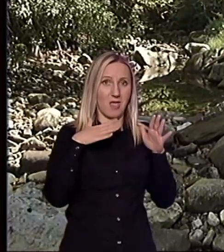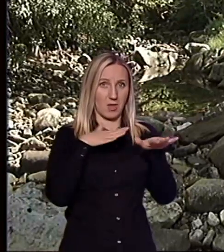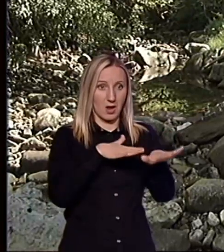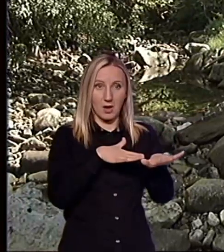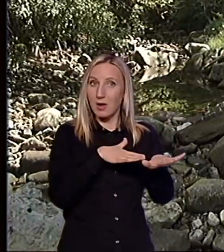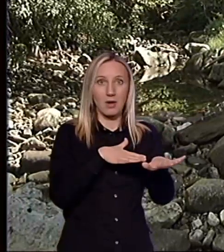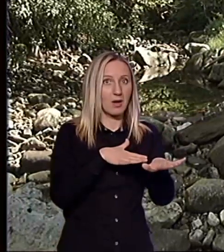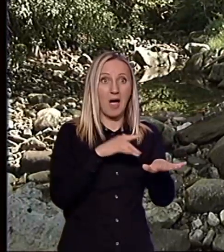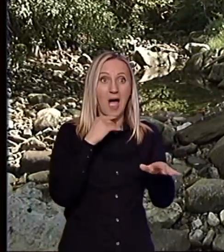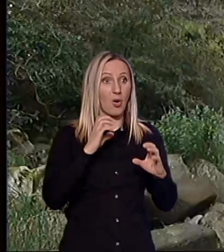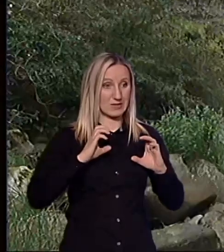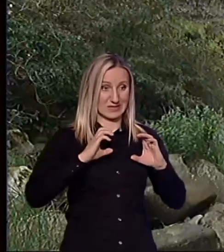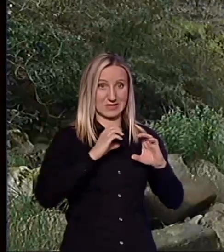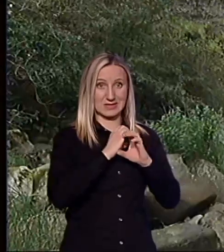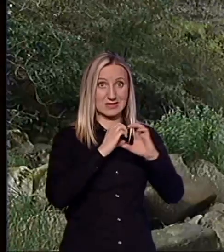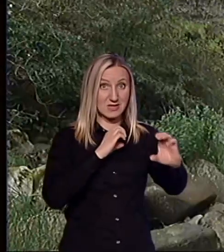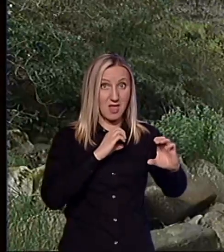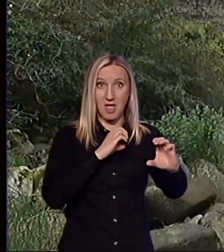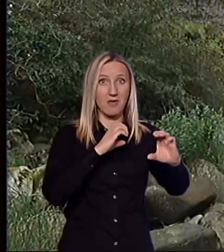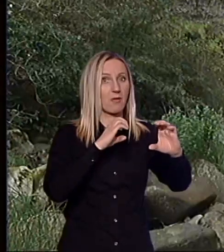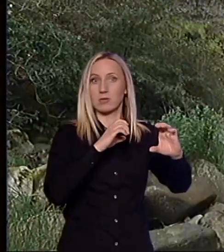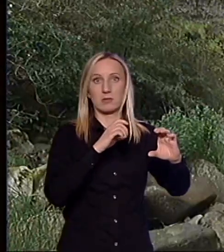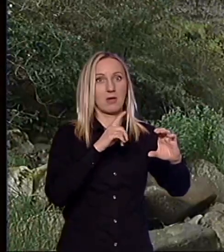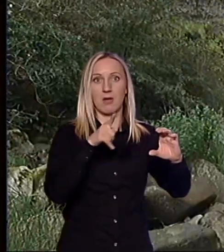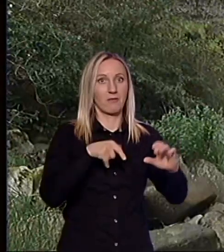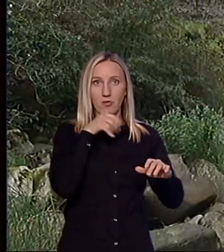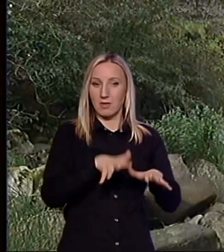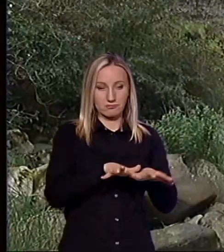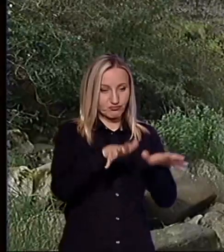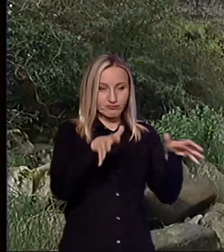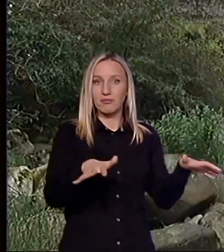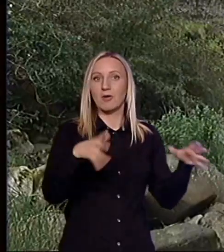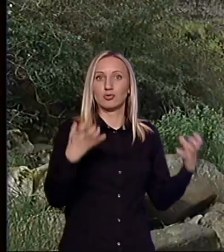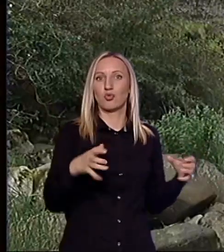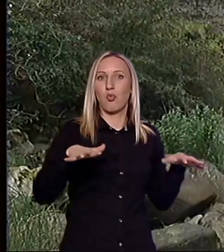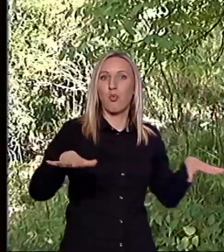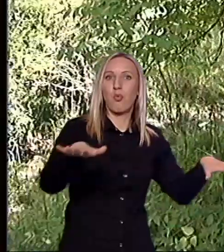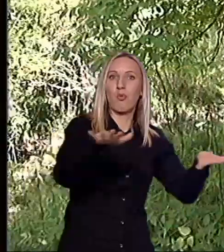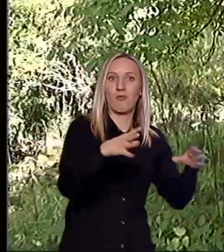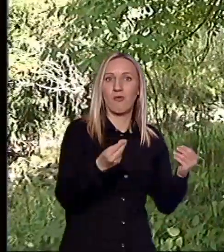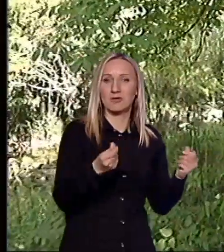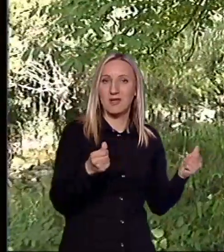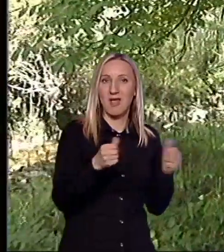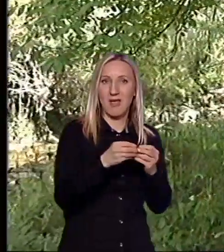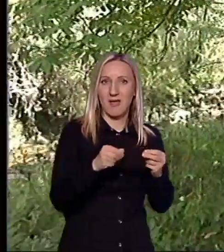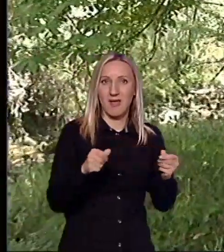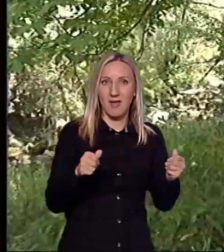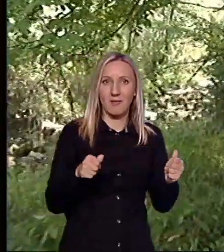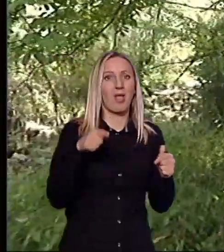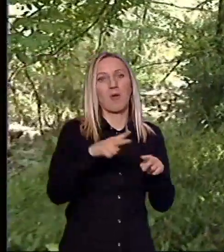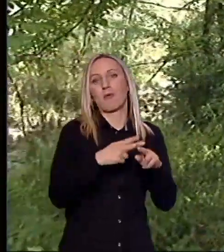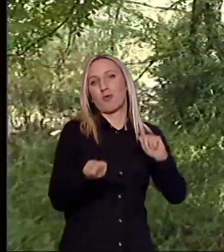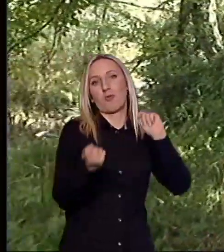tog kontakta sa rekom, znači ostaju suve i onda je potpuno prirodno očekivati da će to na tom području biti totalno